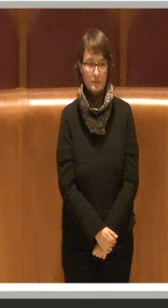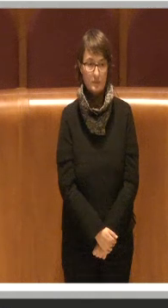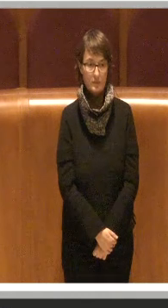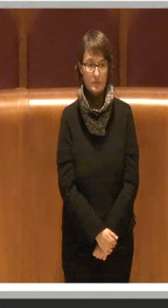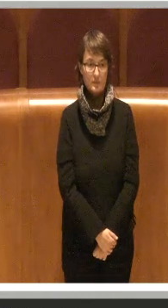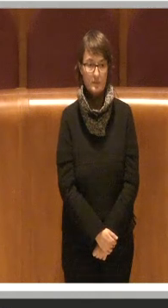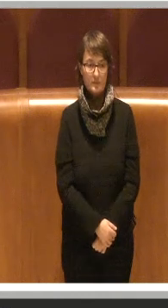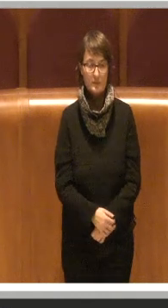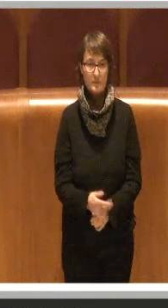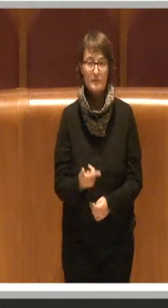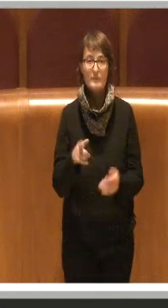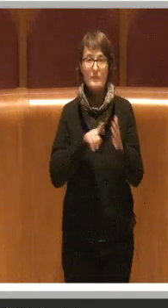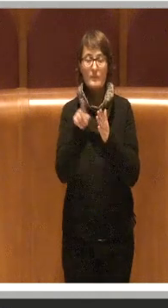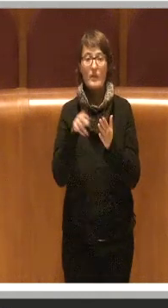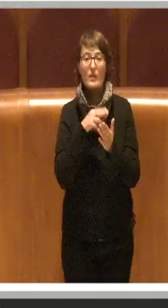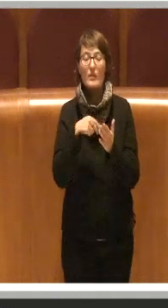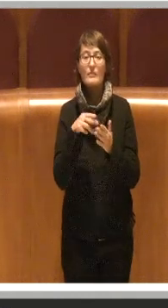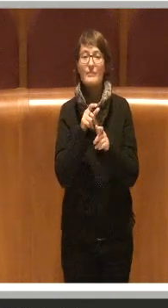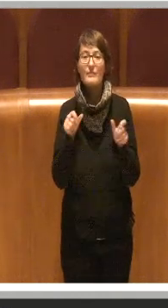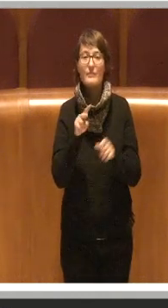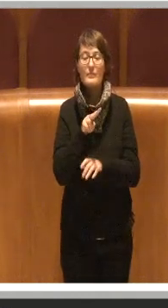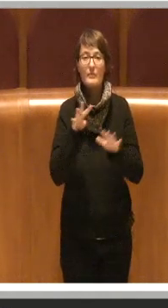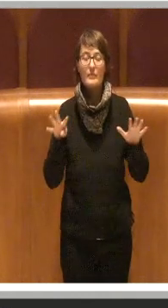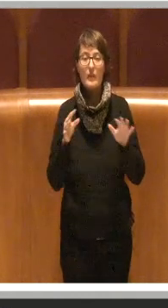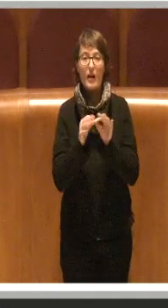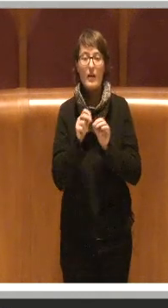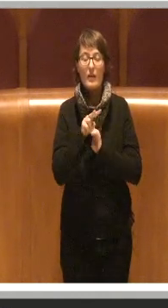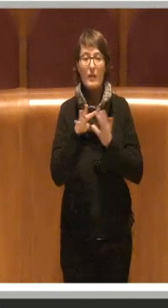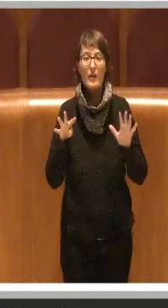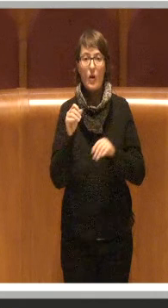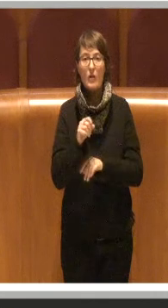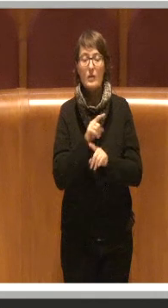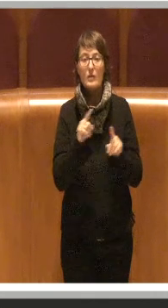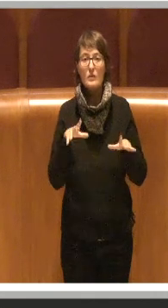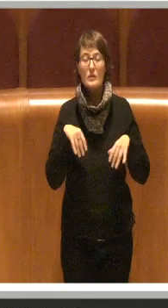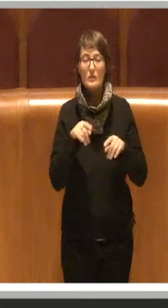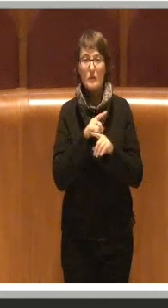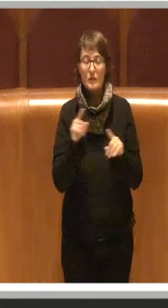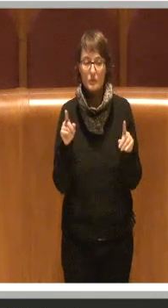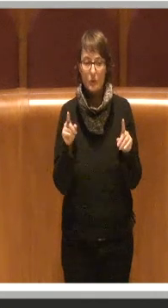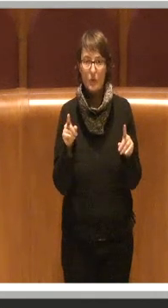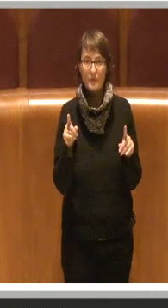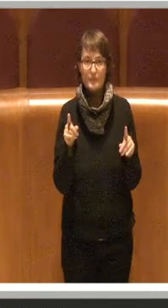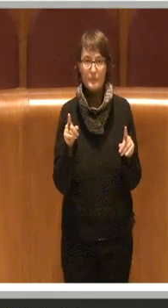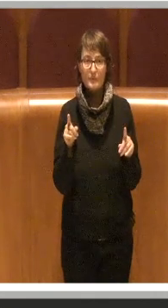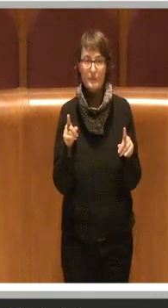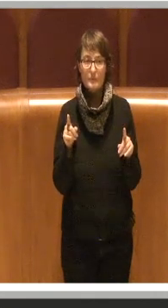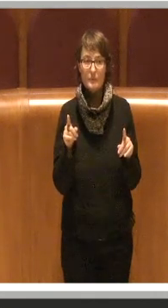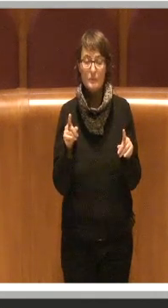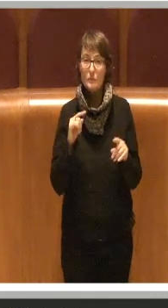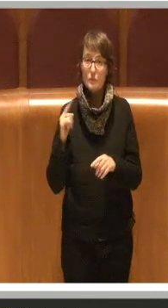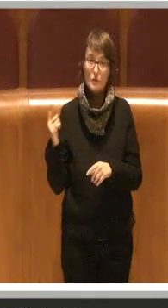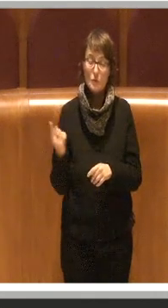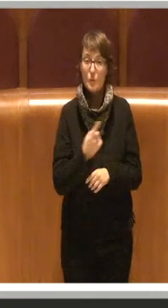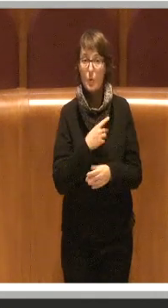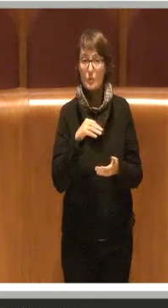Bene colleghi, l'esito della votazione, votanti 29, favorevoli 29, contrari nessuno, astenuti nessuno, non hanno partecipato al